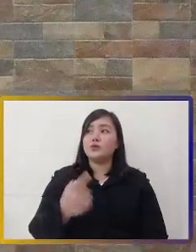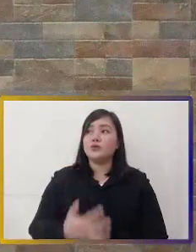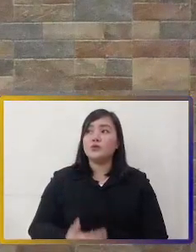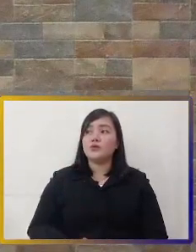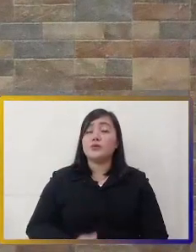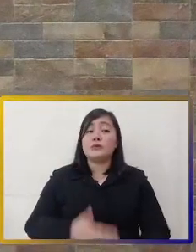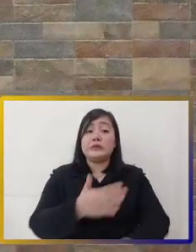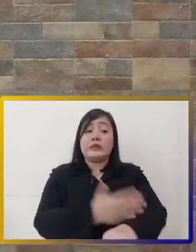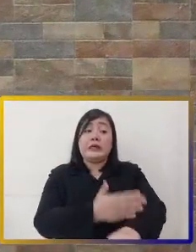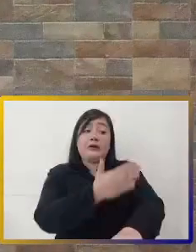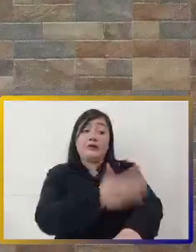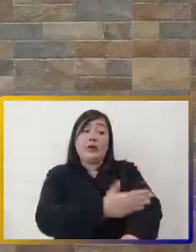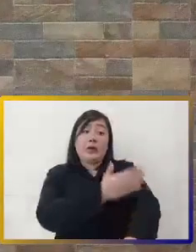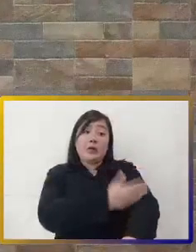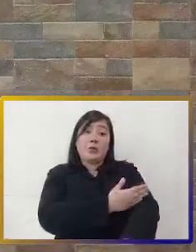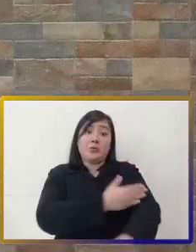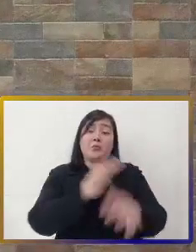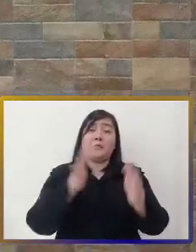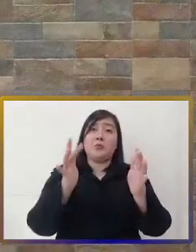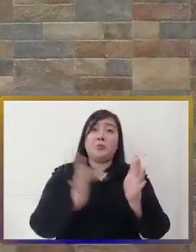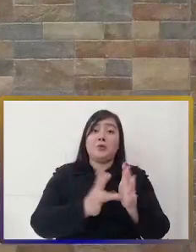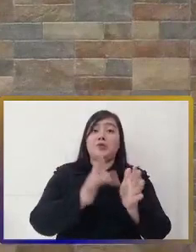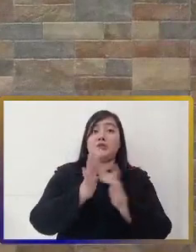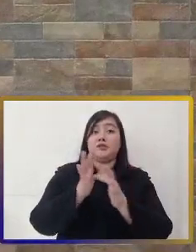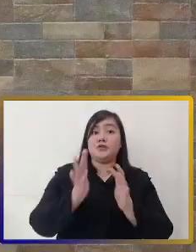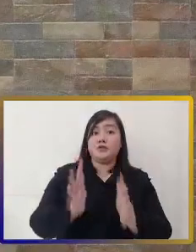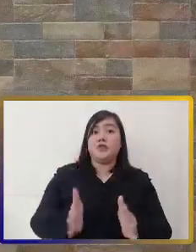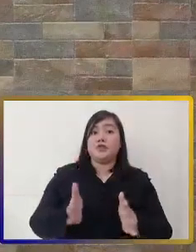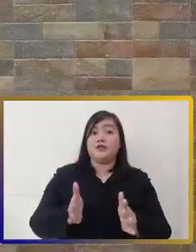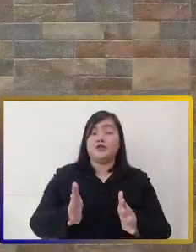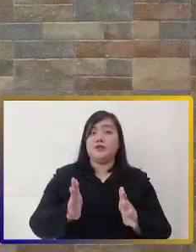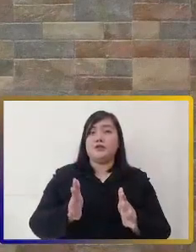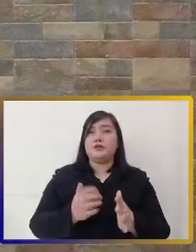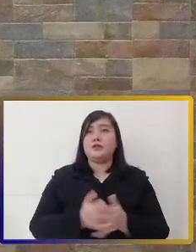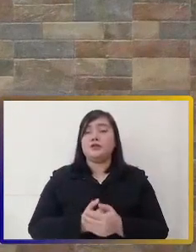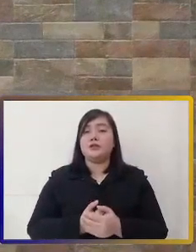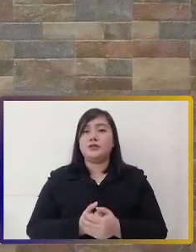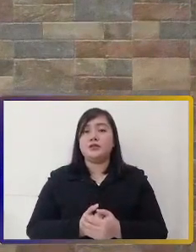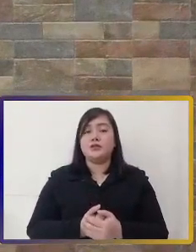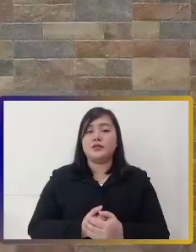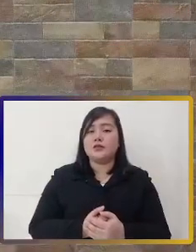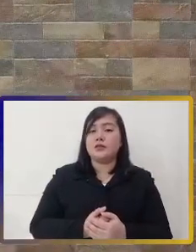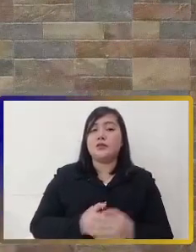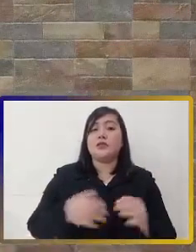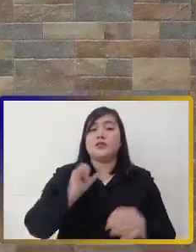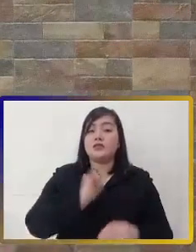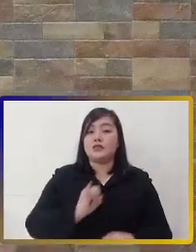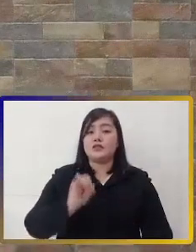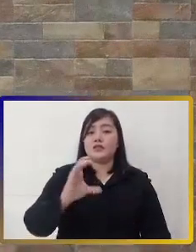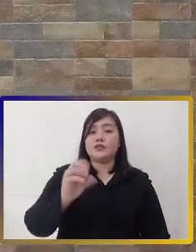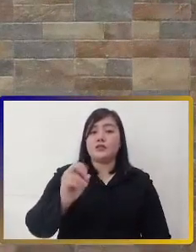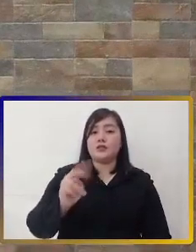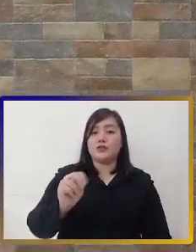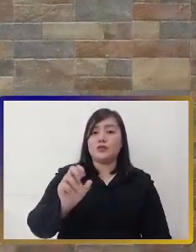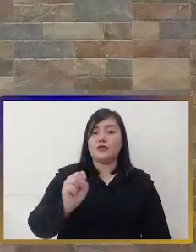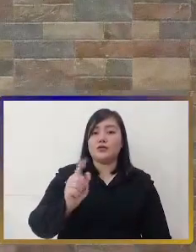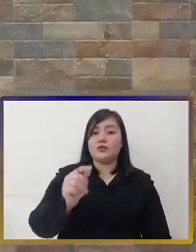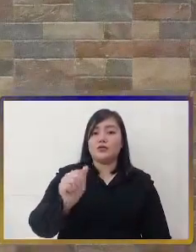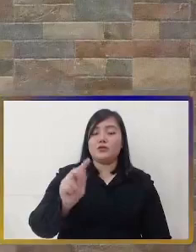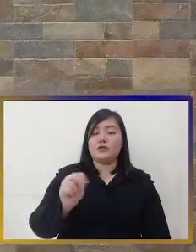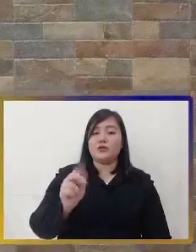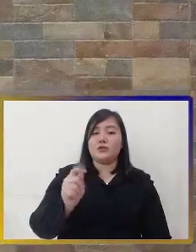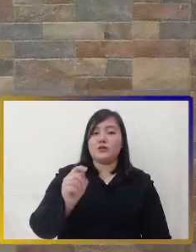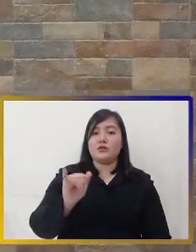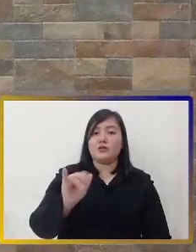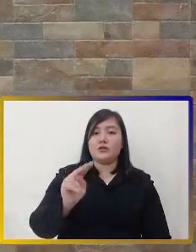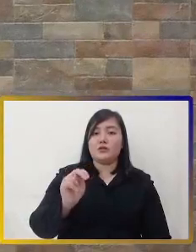Constantine. Pero mga kapatid, sabi ko nga po sa inyo nakaraan, ang taktika ng Diablo sa panahon natin ngayon, hindi na tama at mali.